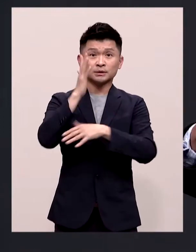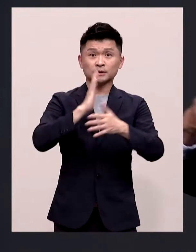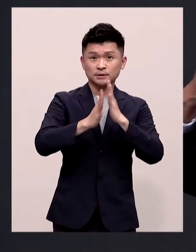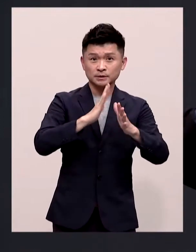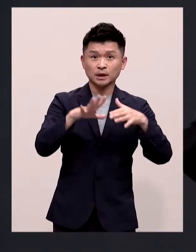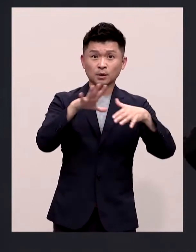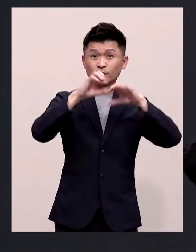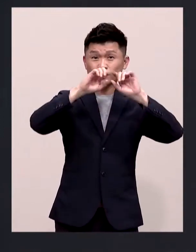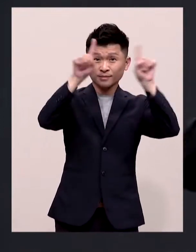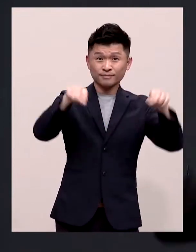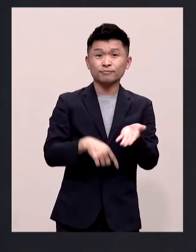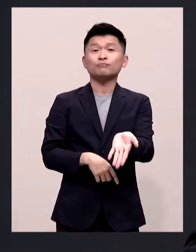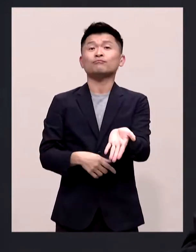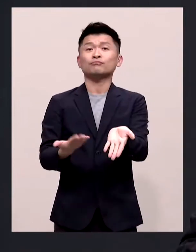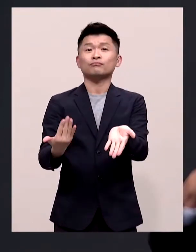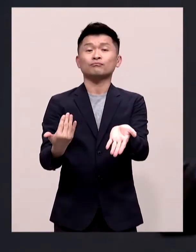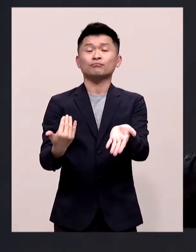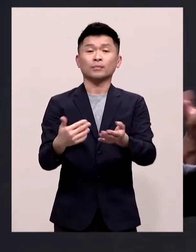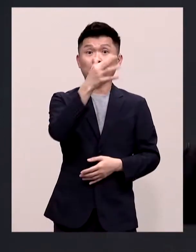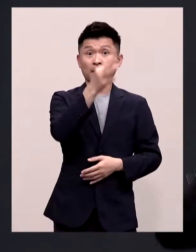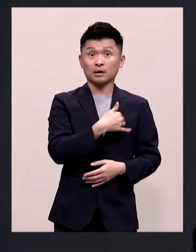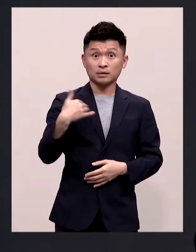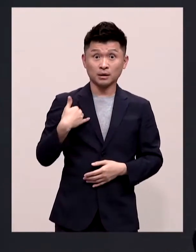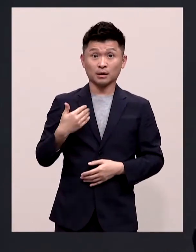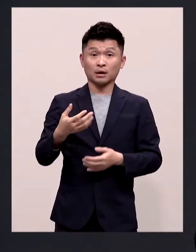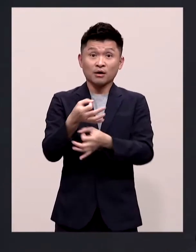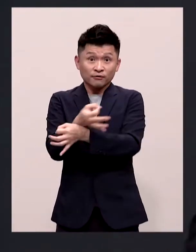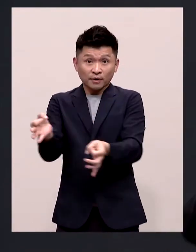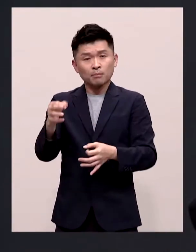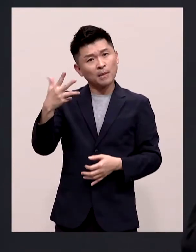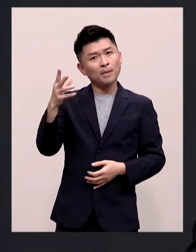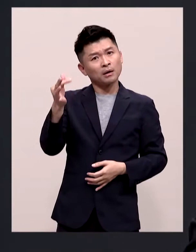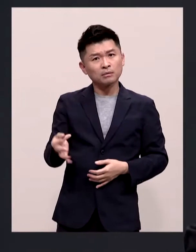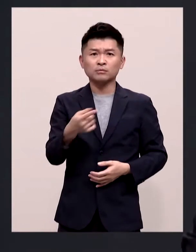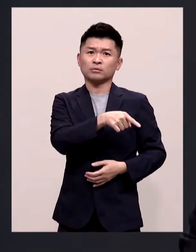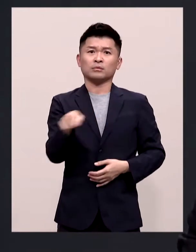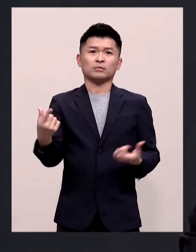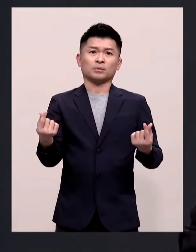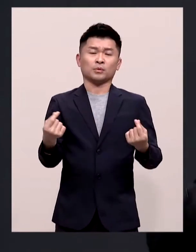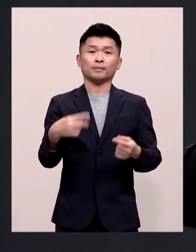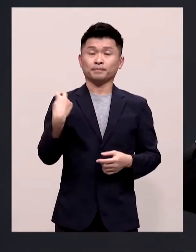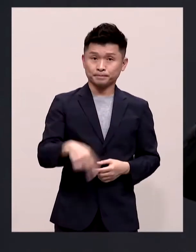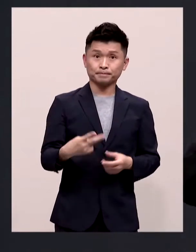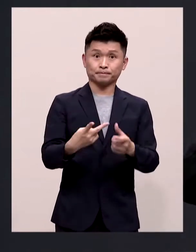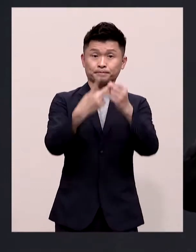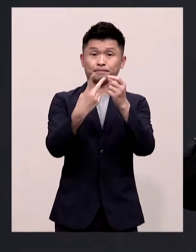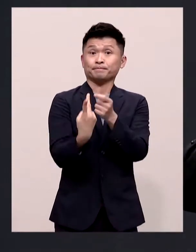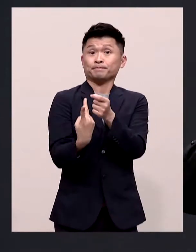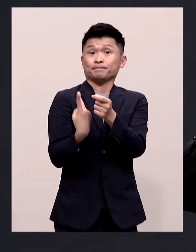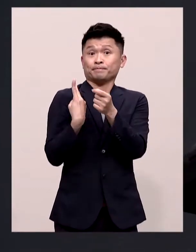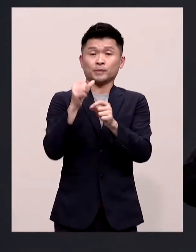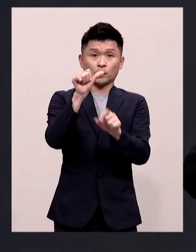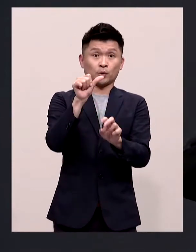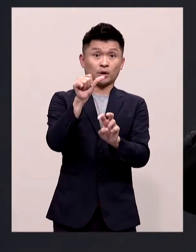可以拿來領錢領 一樣 領八百億我們這條 領的也差不多八百幾億而已再來前年齁 前年的五